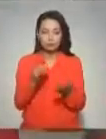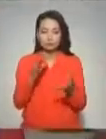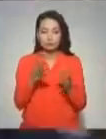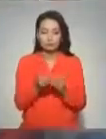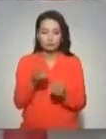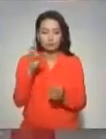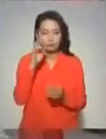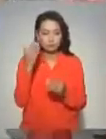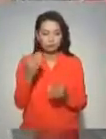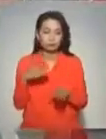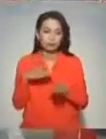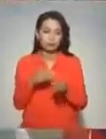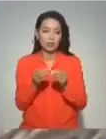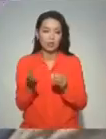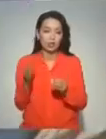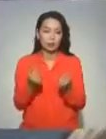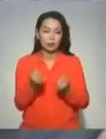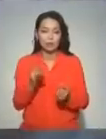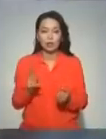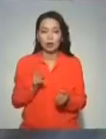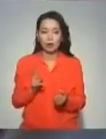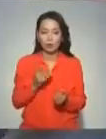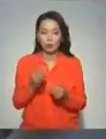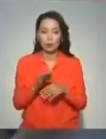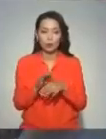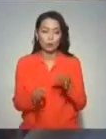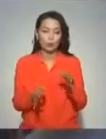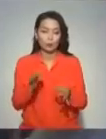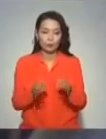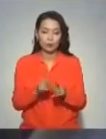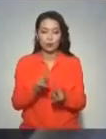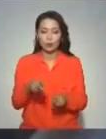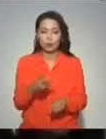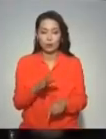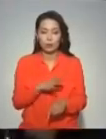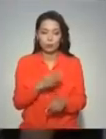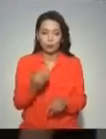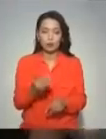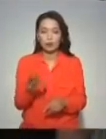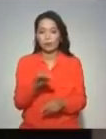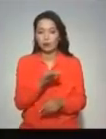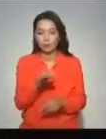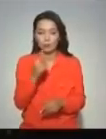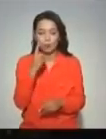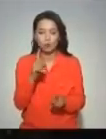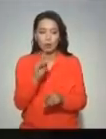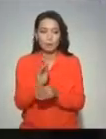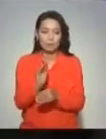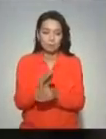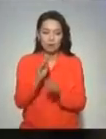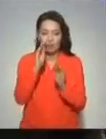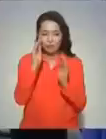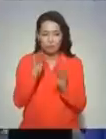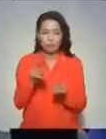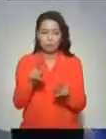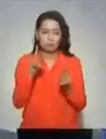сюда в кортеже с десятком машин и с охраной. Он пробыл в здании суда около 2 часов. За это время ему официально предъявили обвинения, которые он, конечно же,